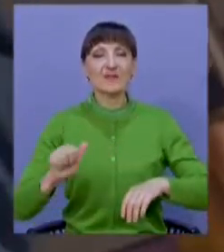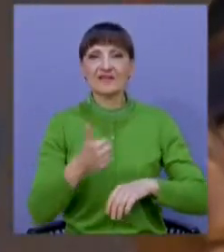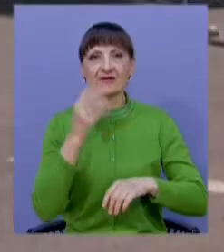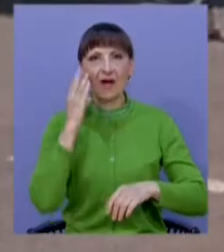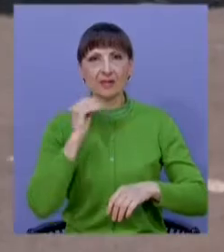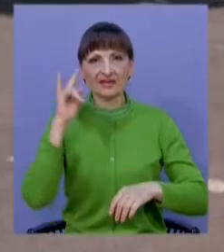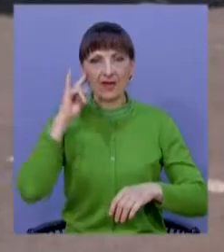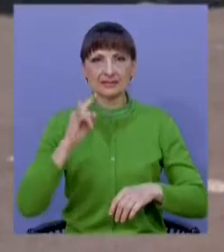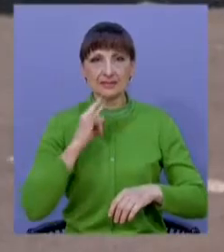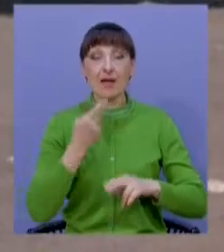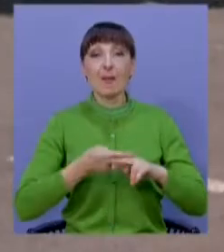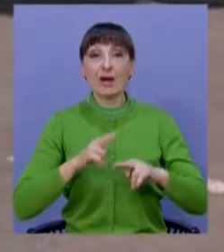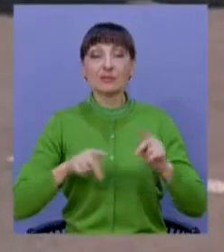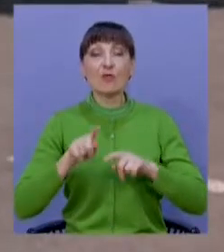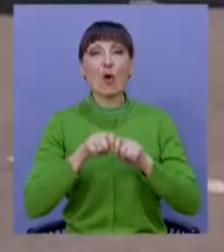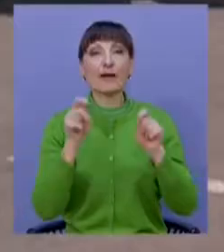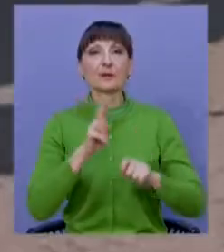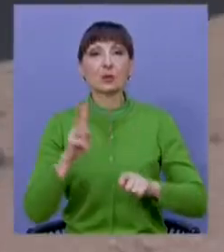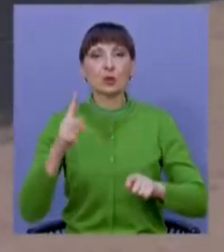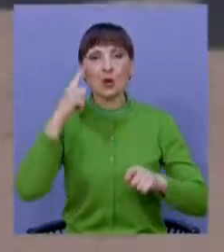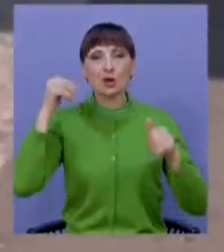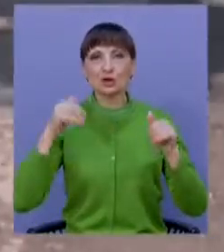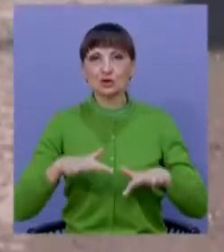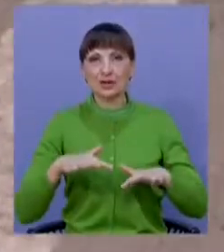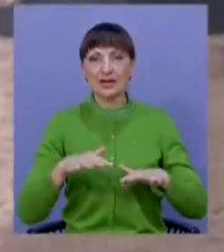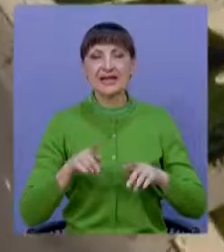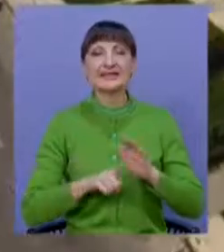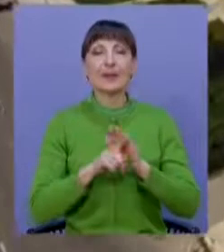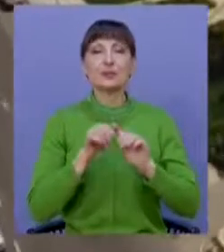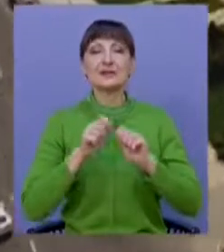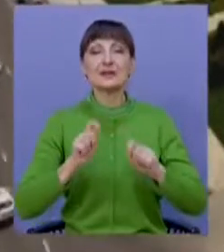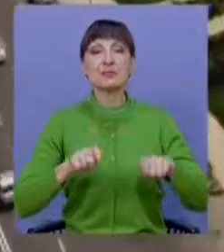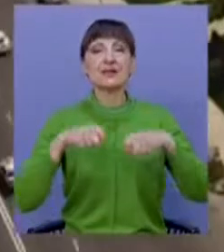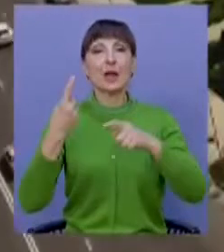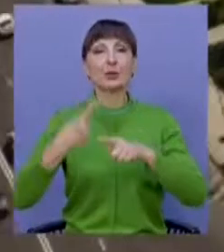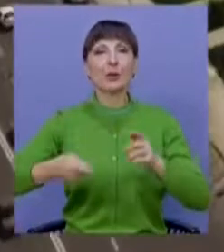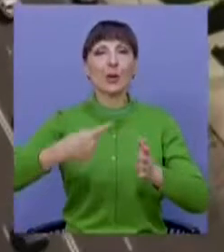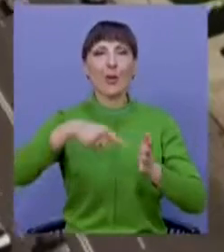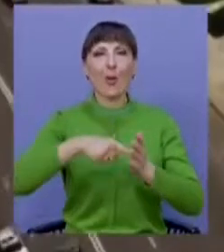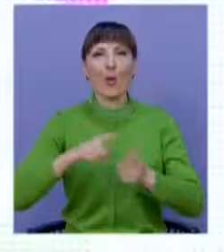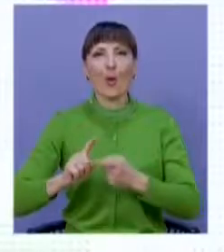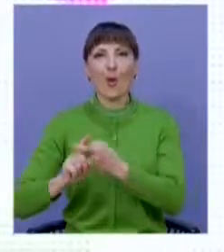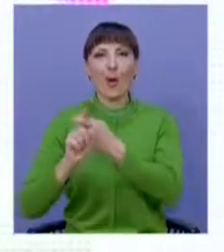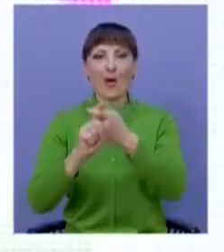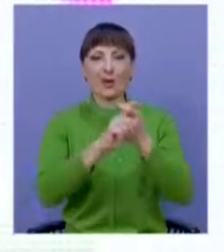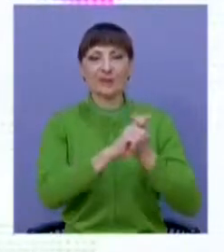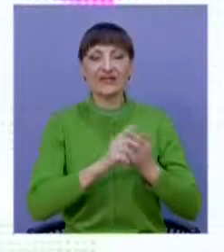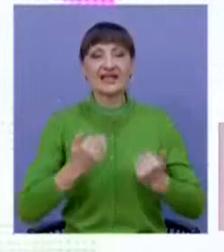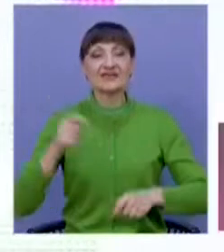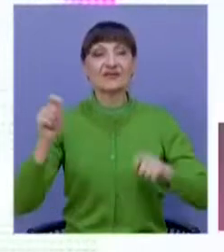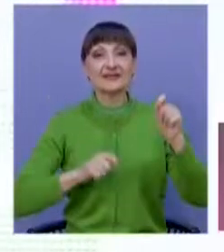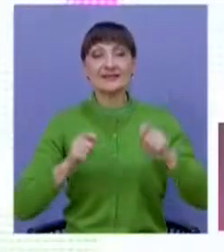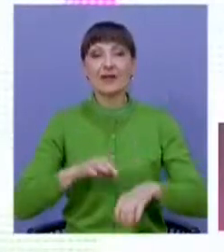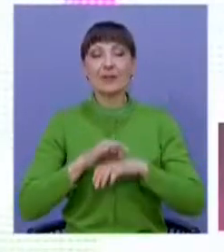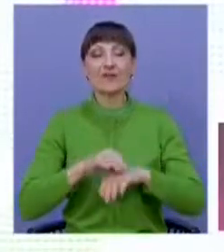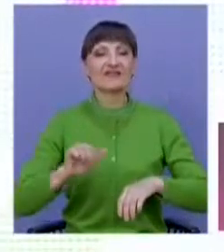и в Казахстане. Поэтому его организаторы решили запустить челлендж и передать эстафету другим городам. Сегодня Урбан Фестиваль проводится